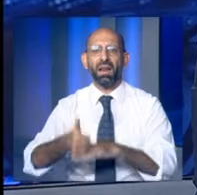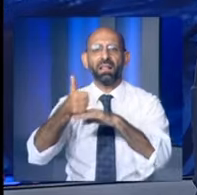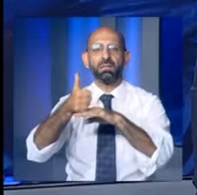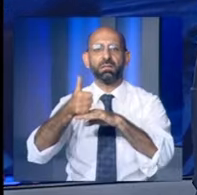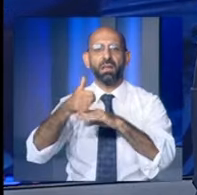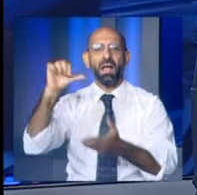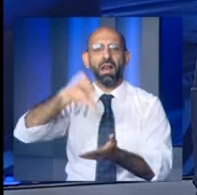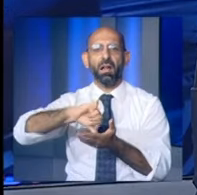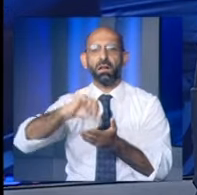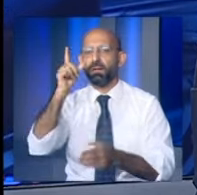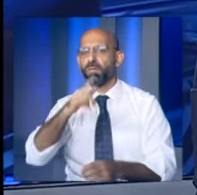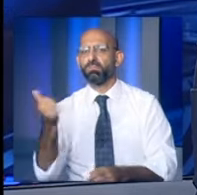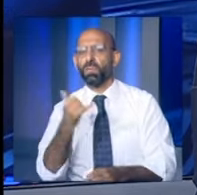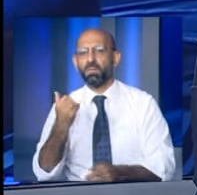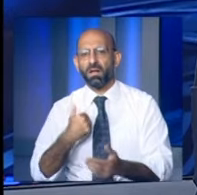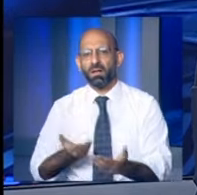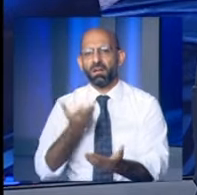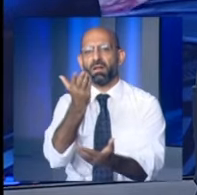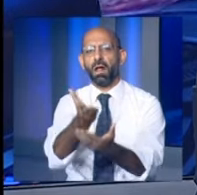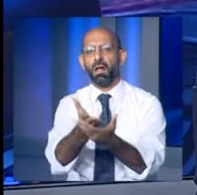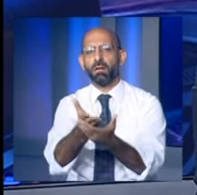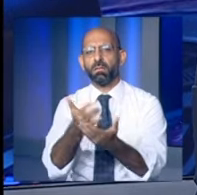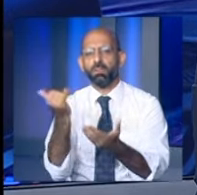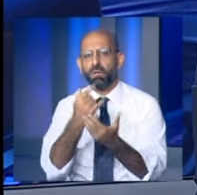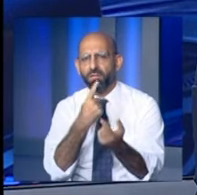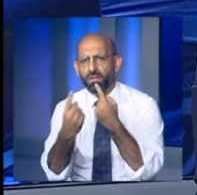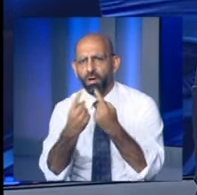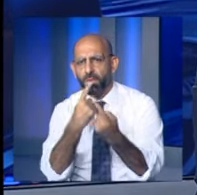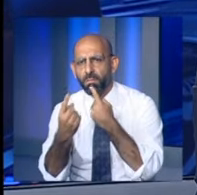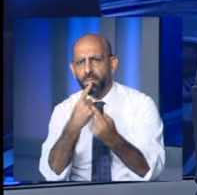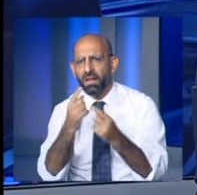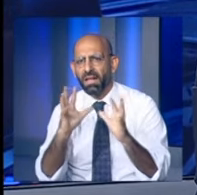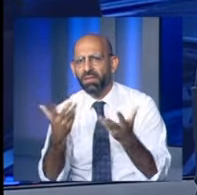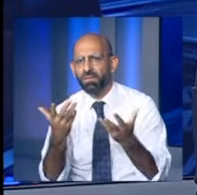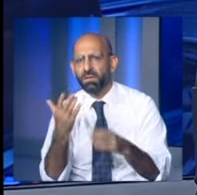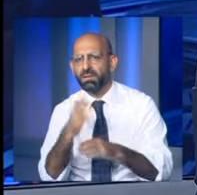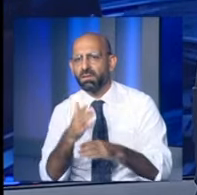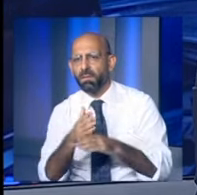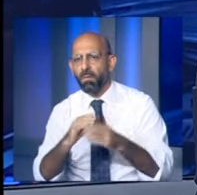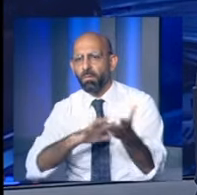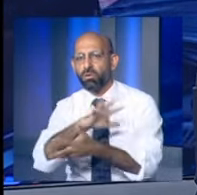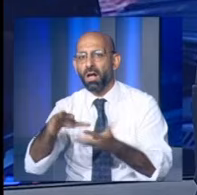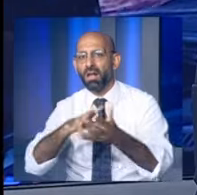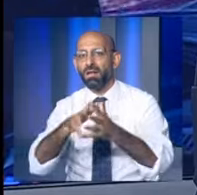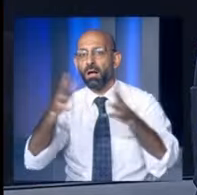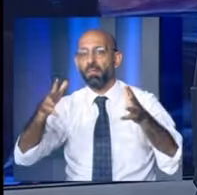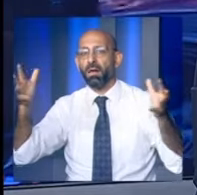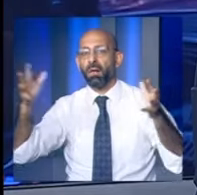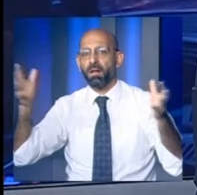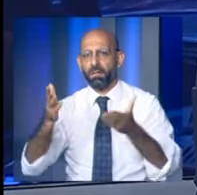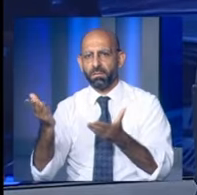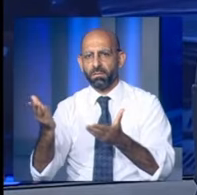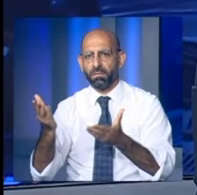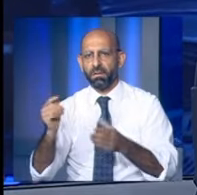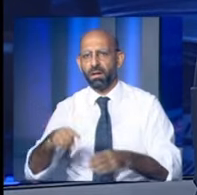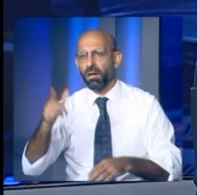أخرى بشكل مباشر، إلا أن الرئيس بزشكيان اقترح مهاجمة القواعد الإسرائيلية السرية في الدول